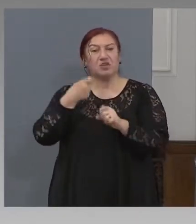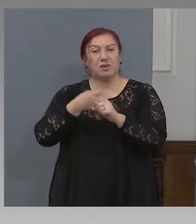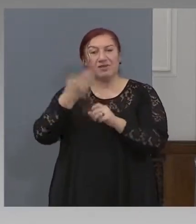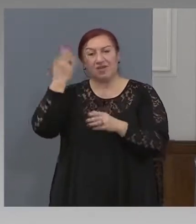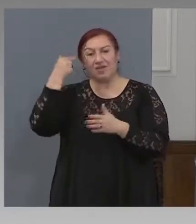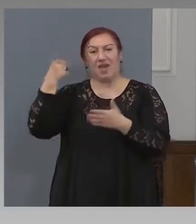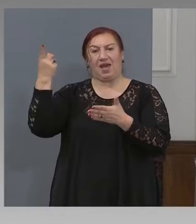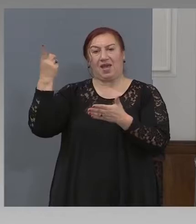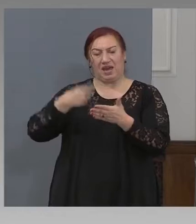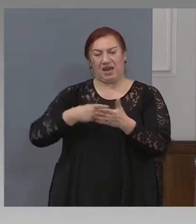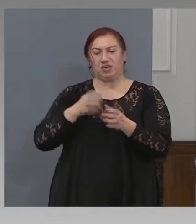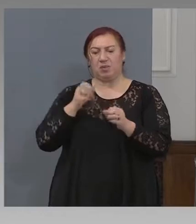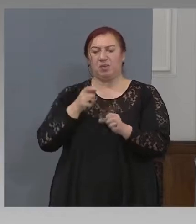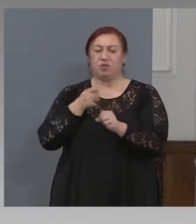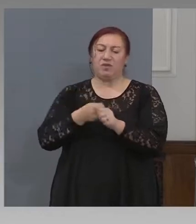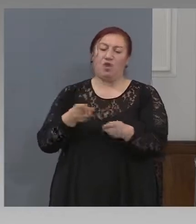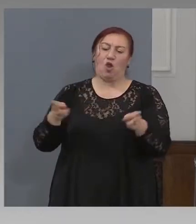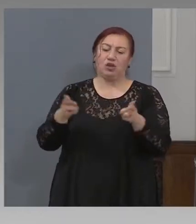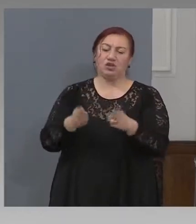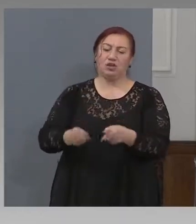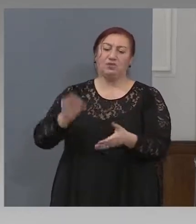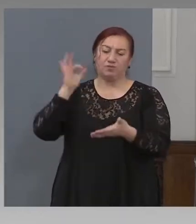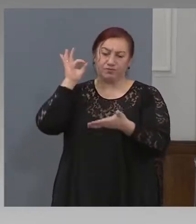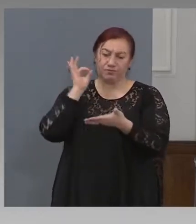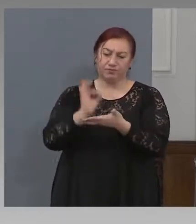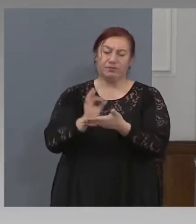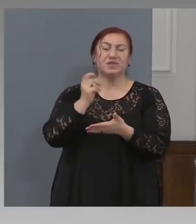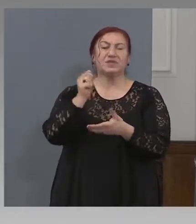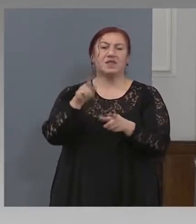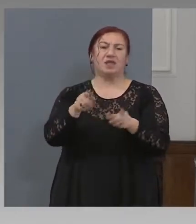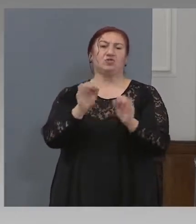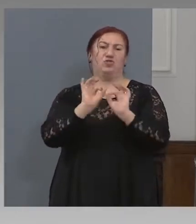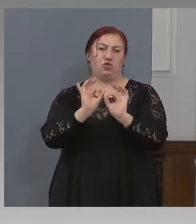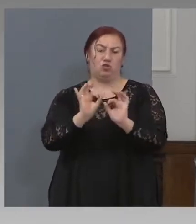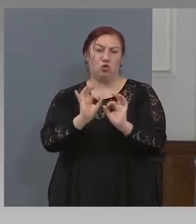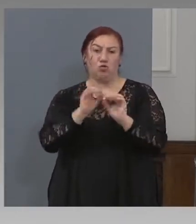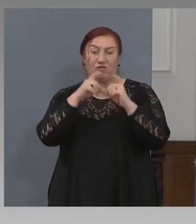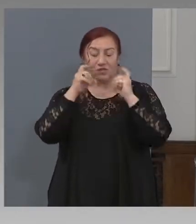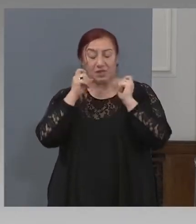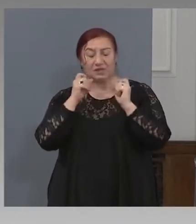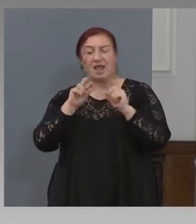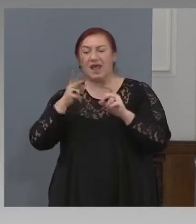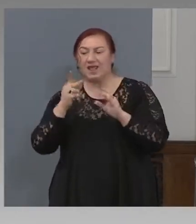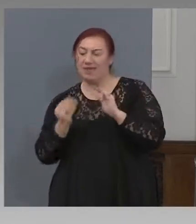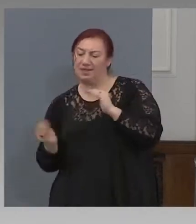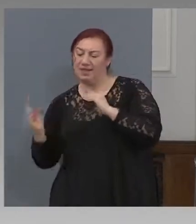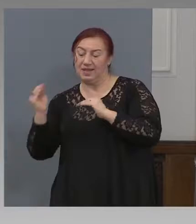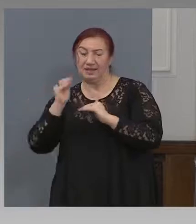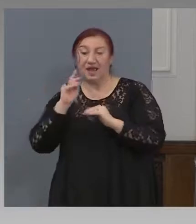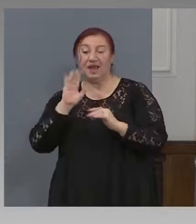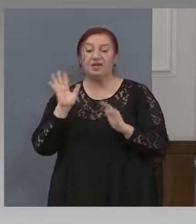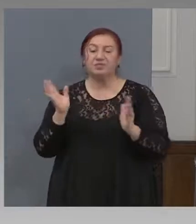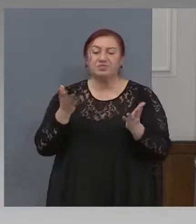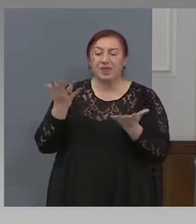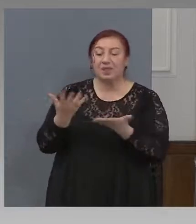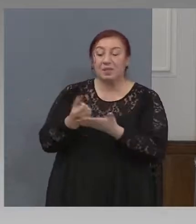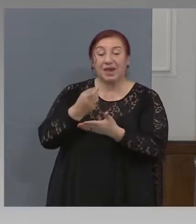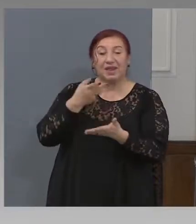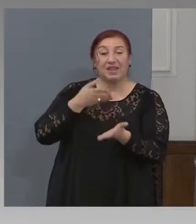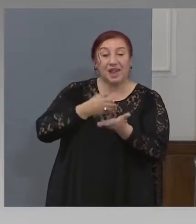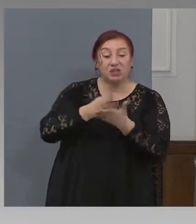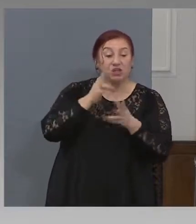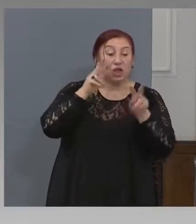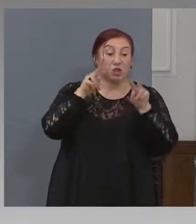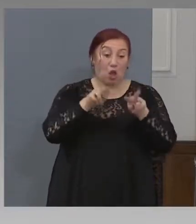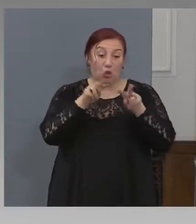грешката да сложи някакво ограничение на цените, на надценките или по какъвто и да било начин да контролира цената на този